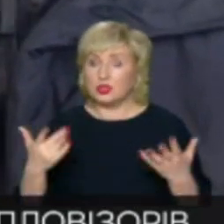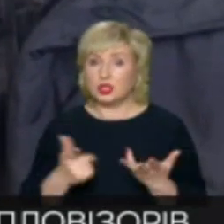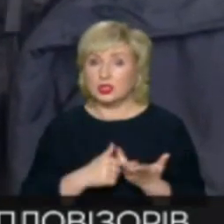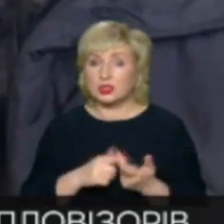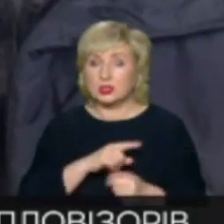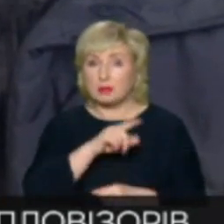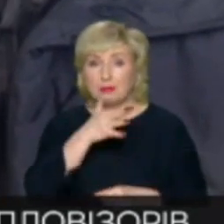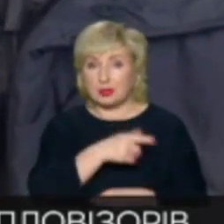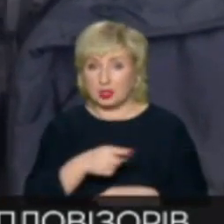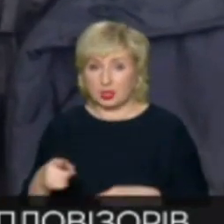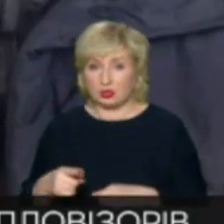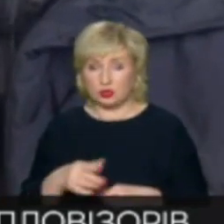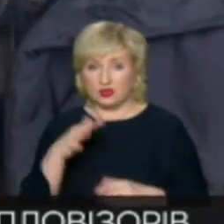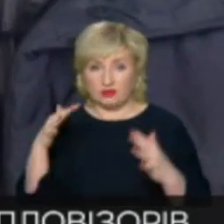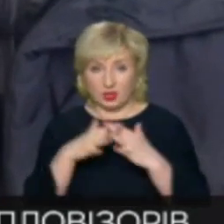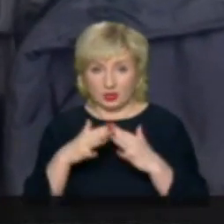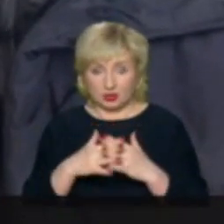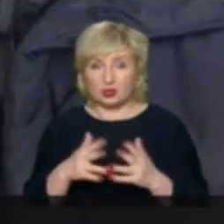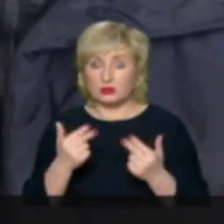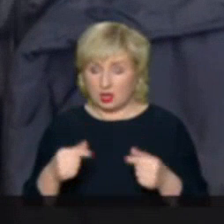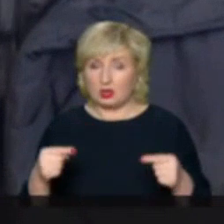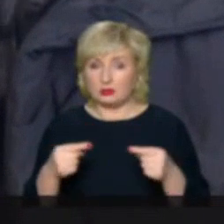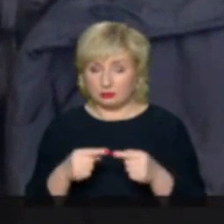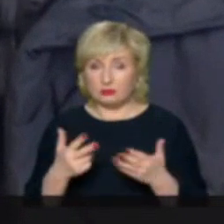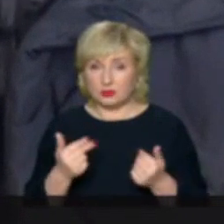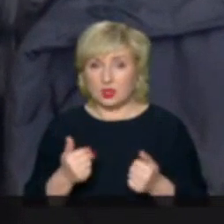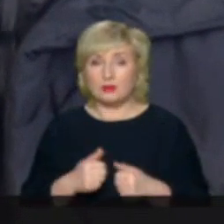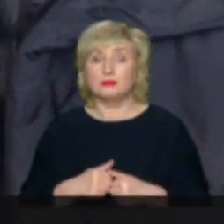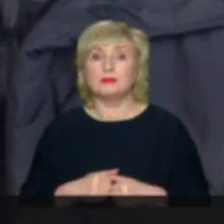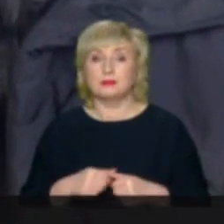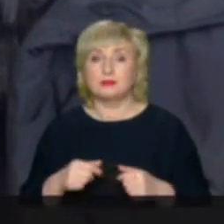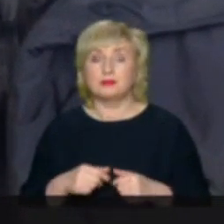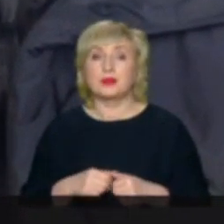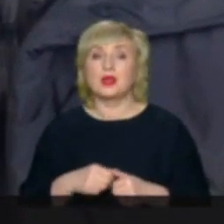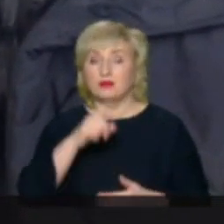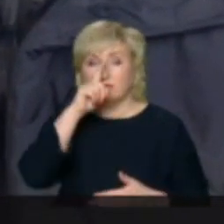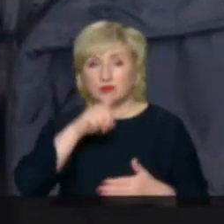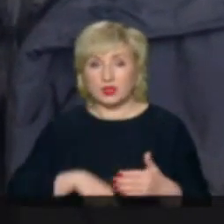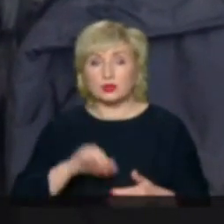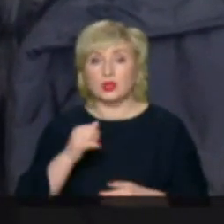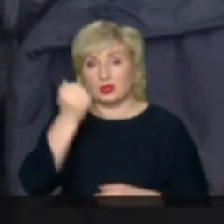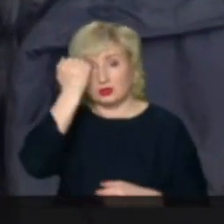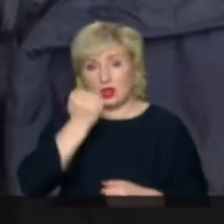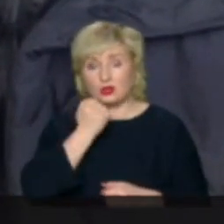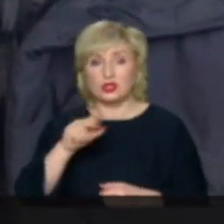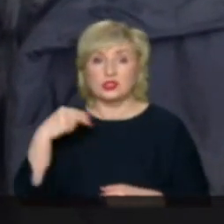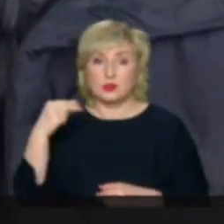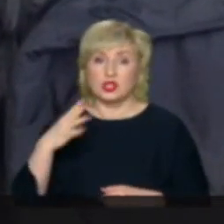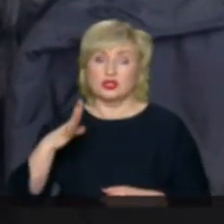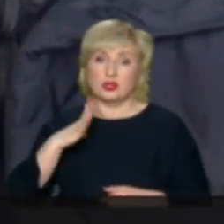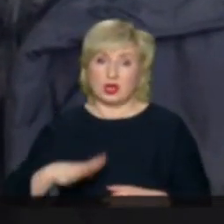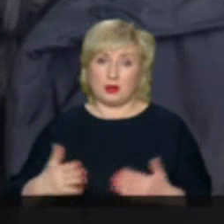період повномасштабного вторгнення. Так, так дуже і є. Інтенсивно. Так і є. Віримо і дякуємо, що Запоріжжя тримається, і